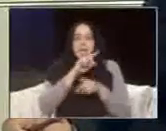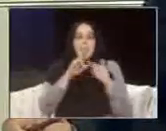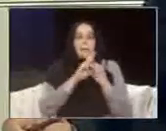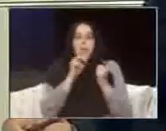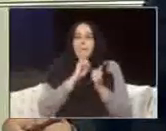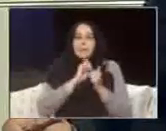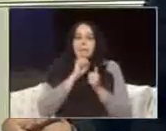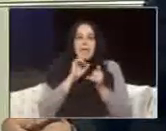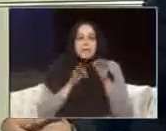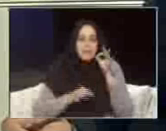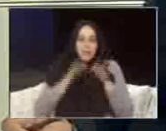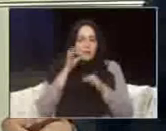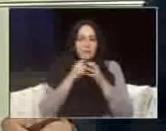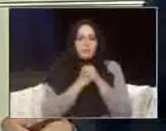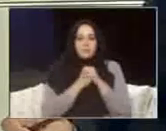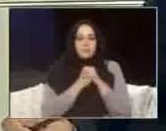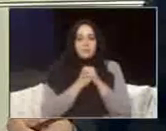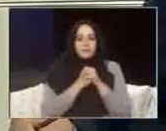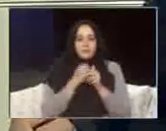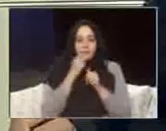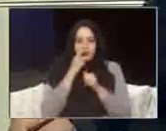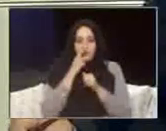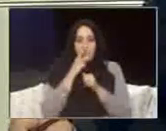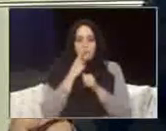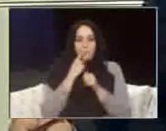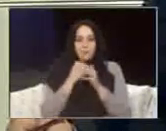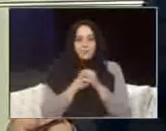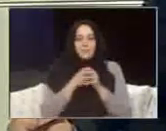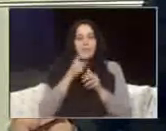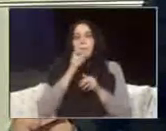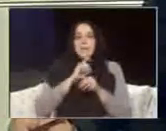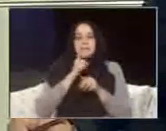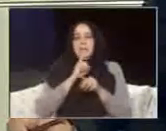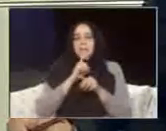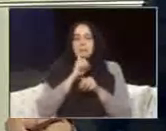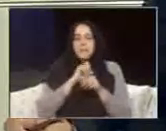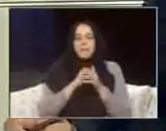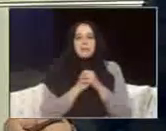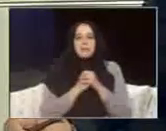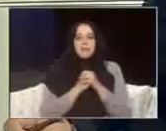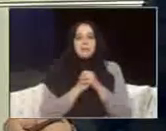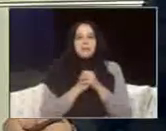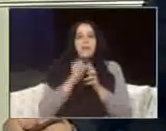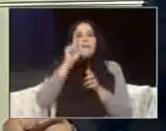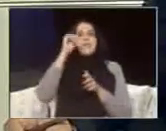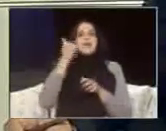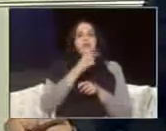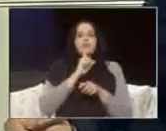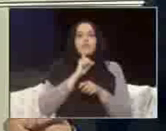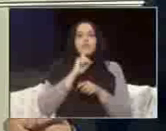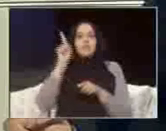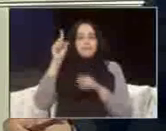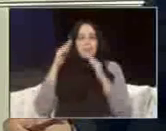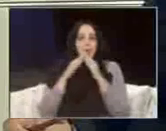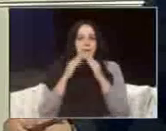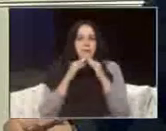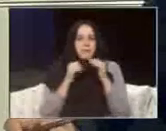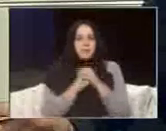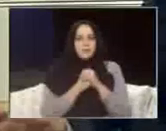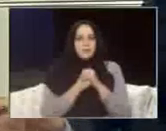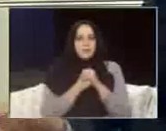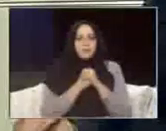مازال ما مشيتوش للمحكمة؟ مازال عندي 20 يوم اللي جابني 20 يوم